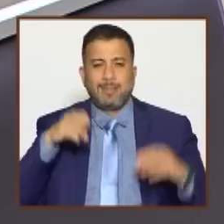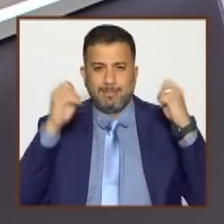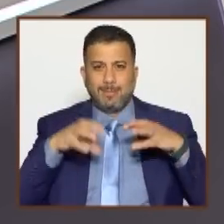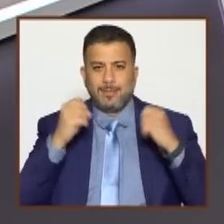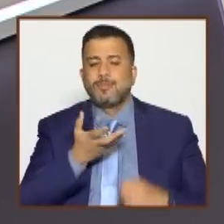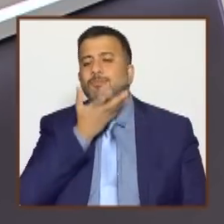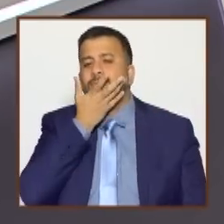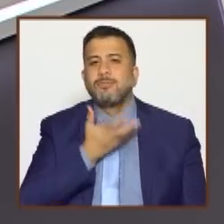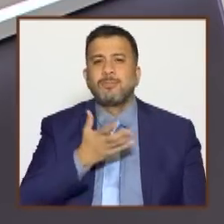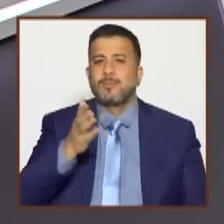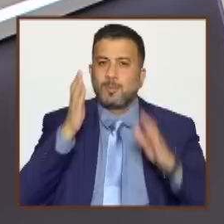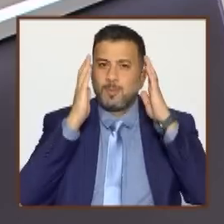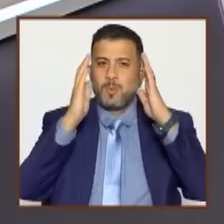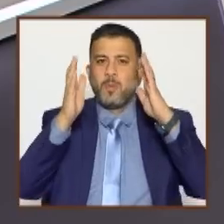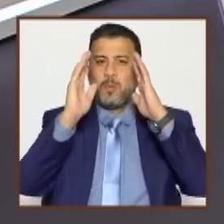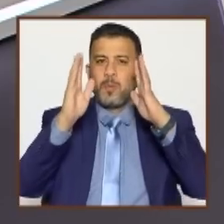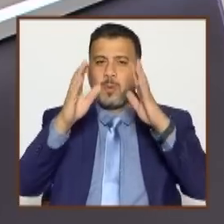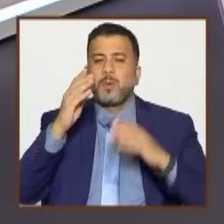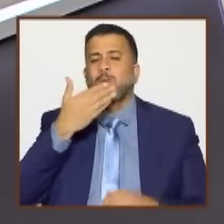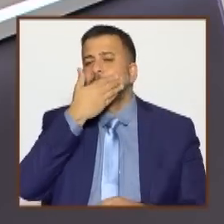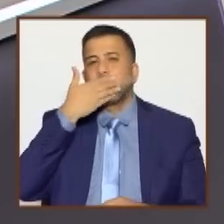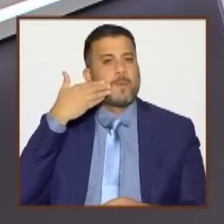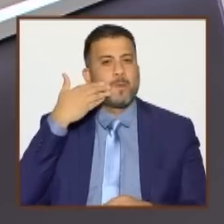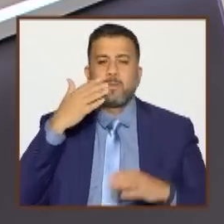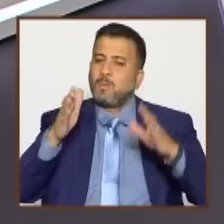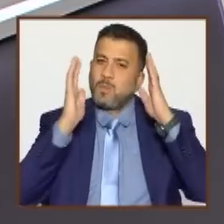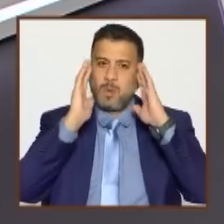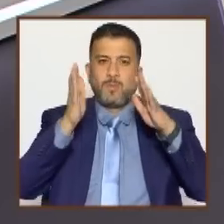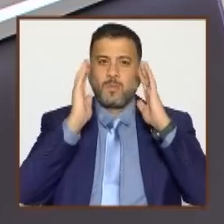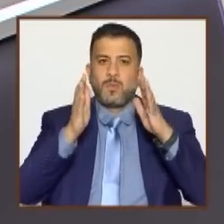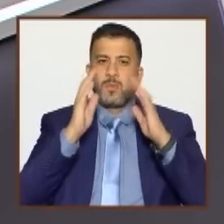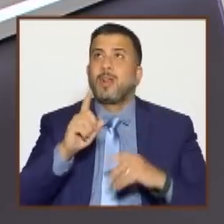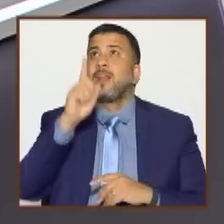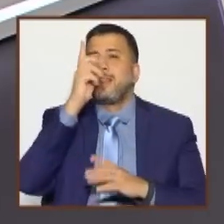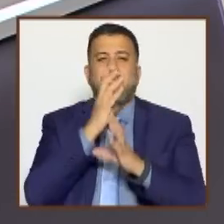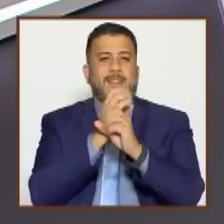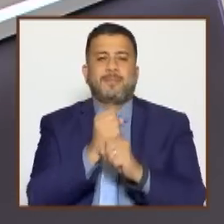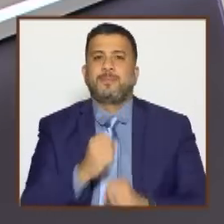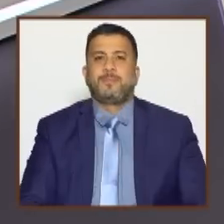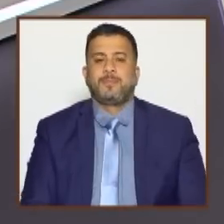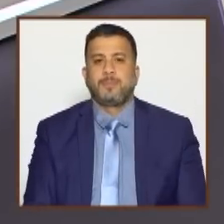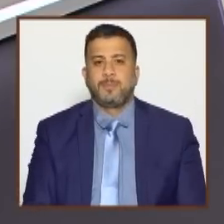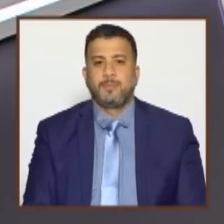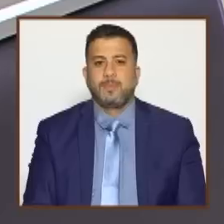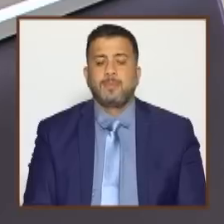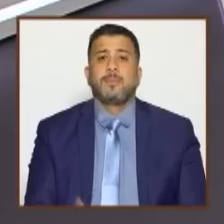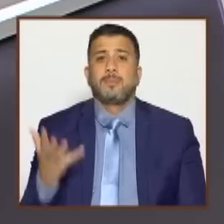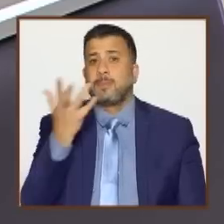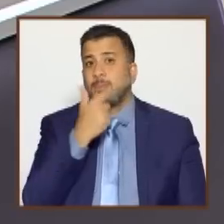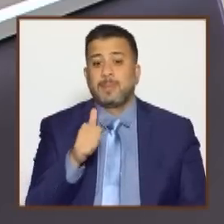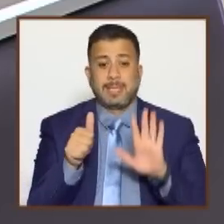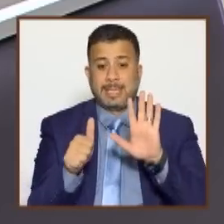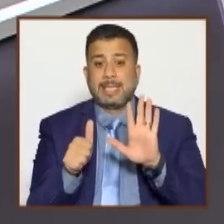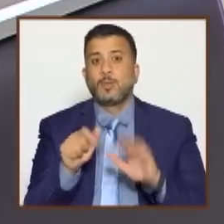وبركاته. يوم مبارك عليك وعلى جميع الأمة الإسلامية يا رب آمين العالمين. آمين. جزاك الله خير. عندي 6 أسئلة يا شيخ. يلا